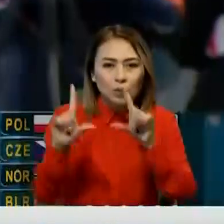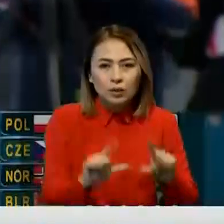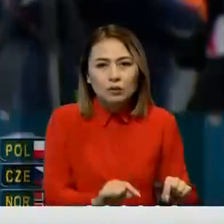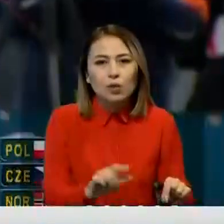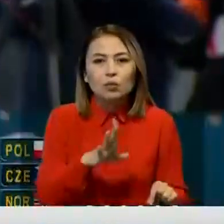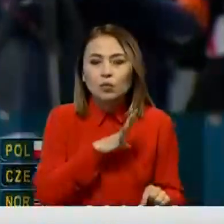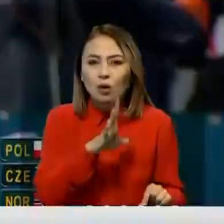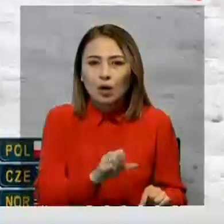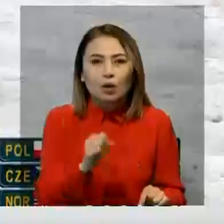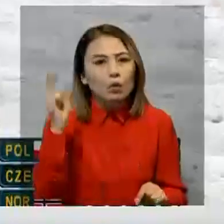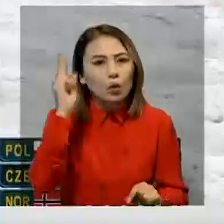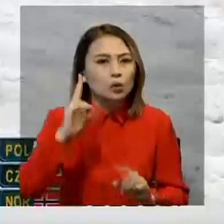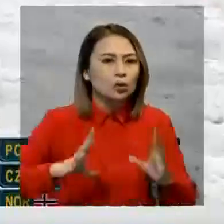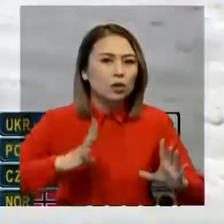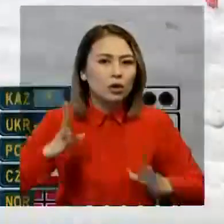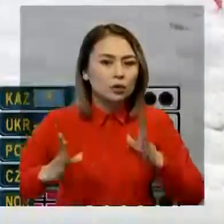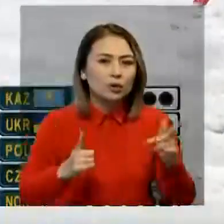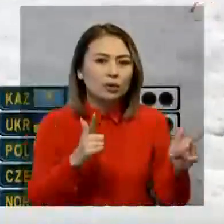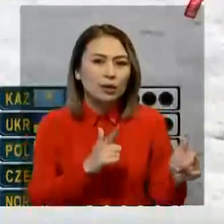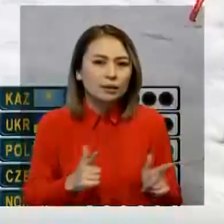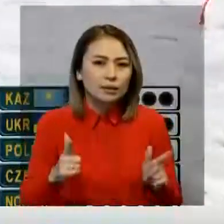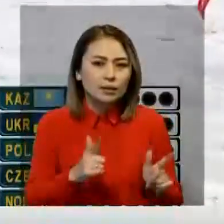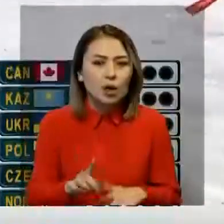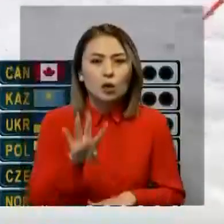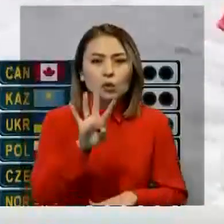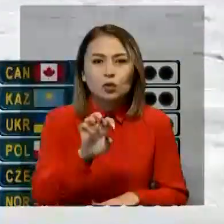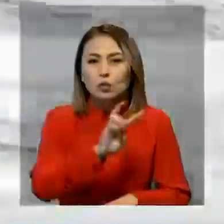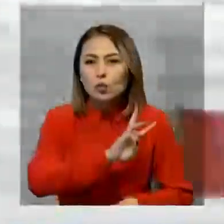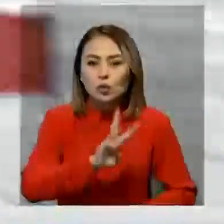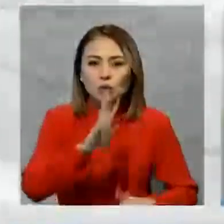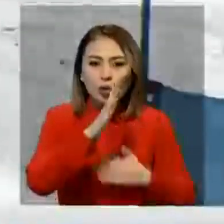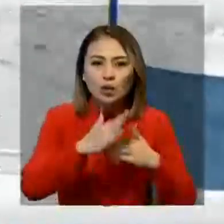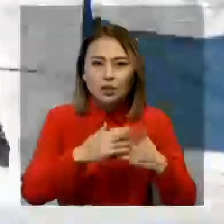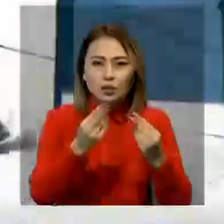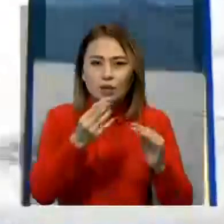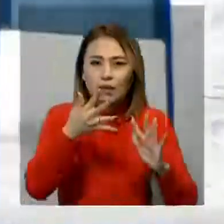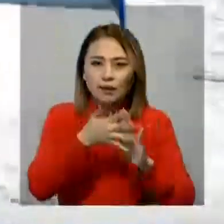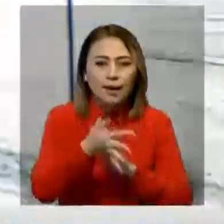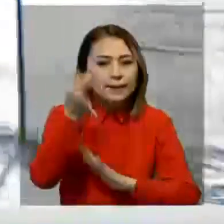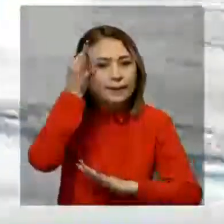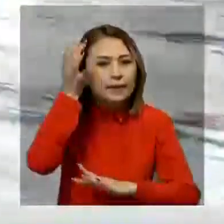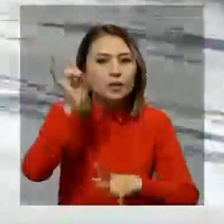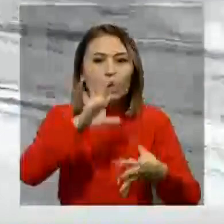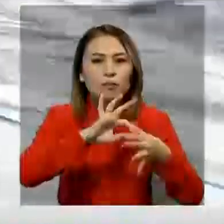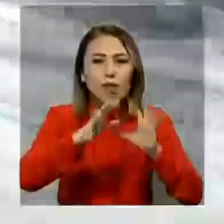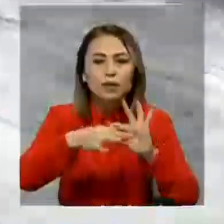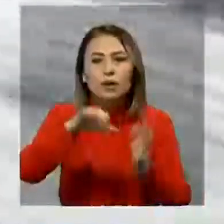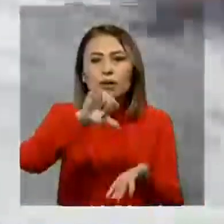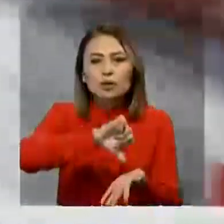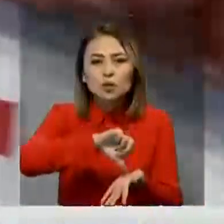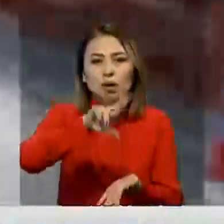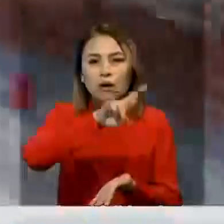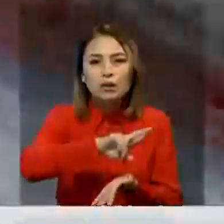азаюы ықтимал дейді, ал құраманың оқу-жаттығуы мен дайындығына 400 миллионға жуық қаражат жұмсалған. Айта кетейік,